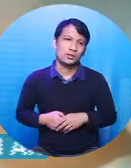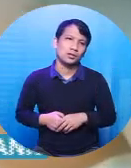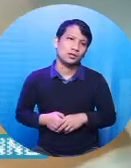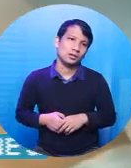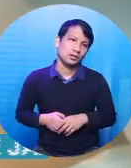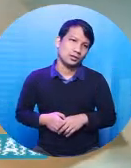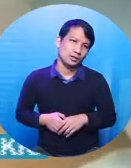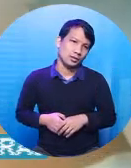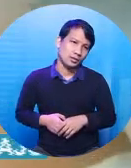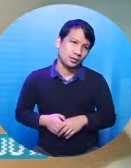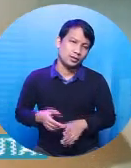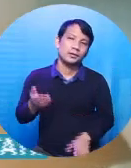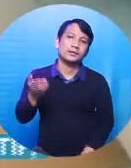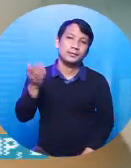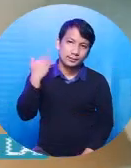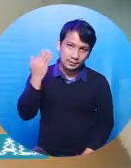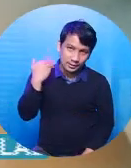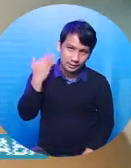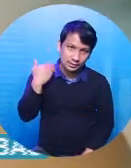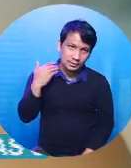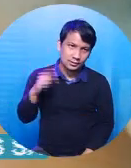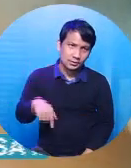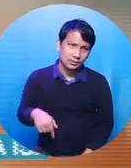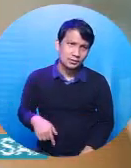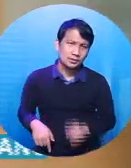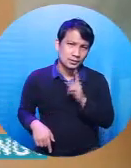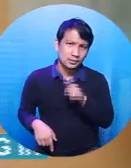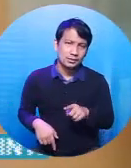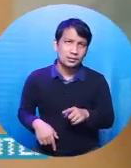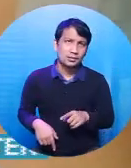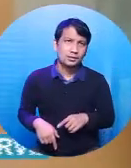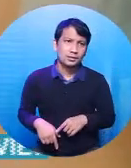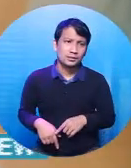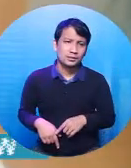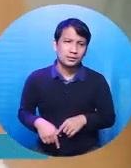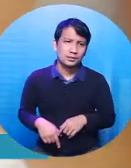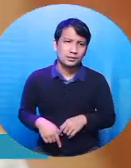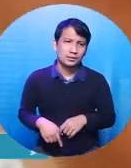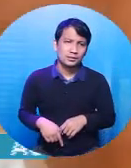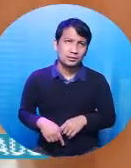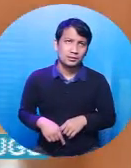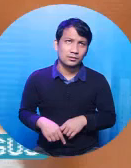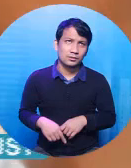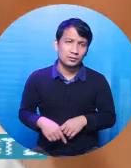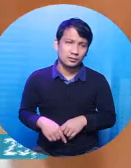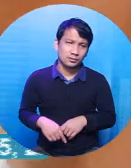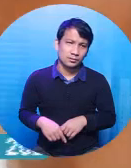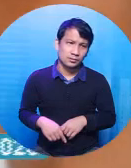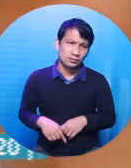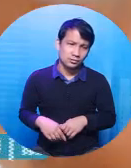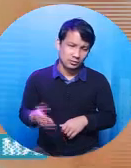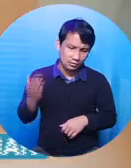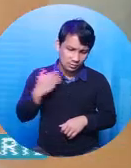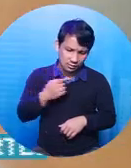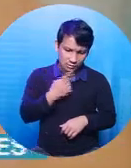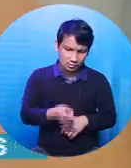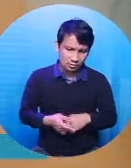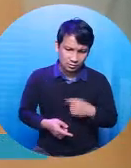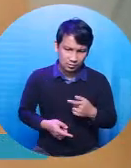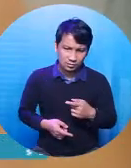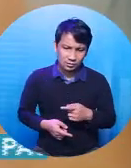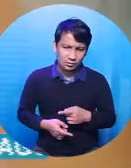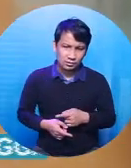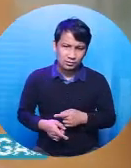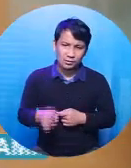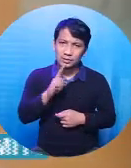dati nga lang yun, ma. Okay, ma'am. Totoo yun. Ma'am, hayaan mo muna yung bata, ma'am, magsalita. Okay. Sige po. Sige po, Kayla. Sige,